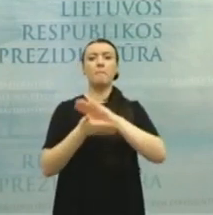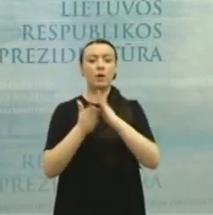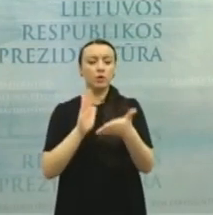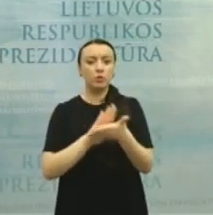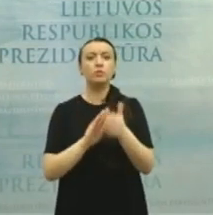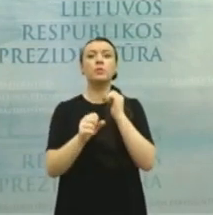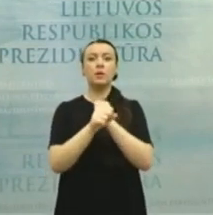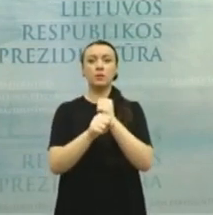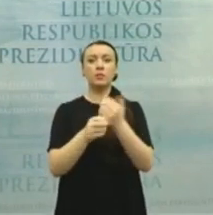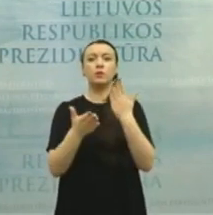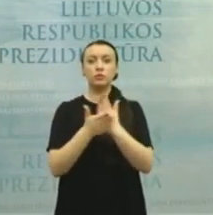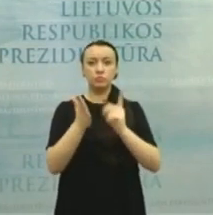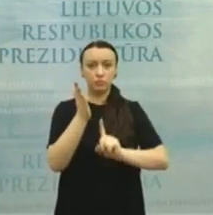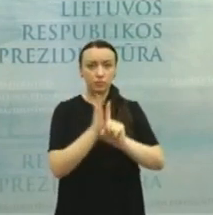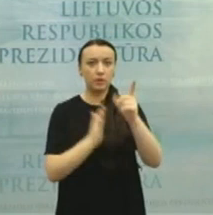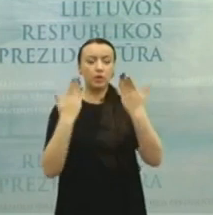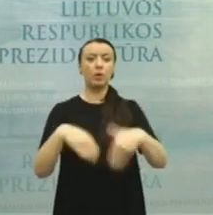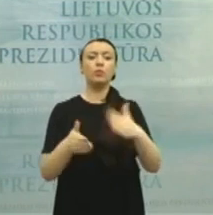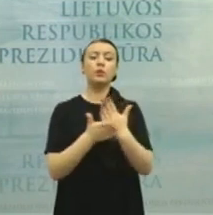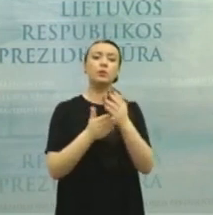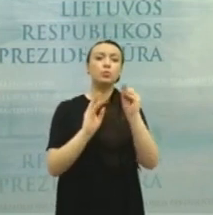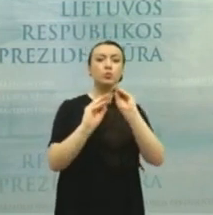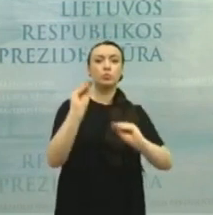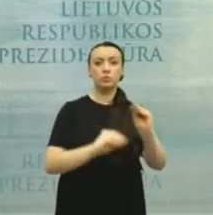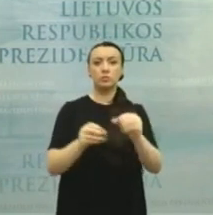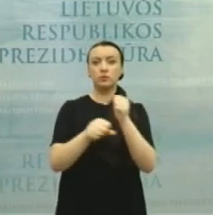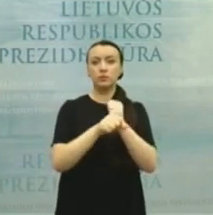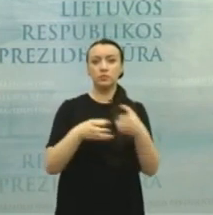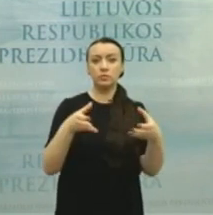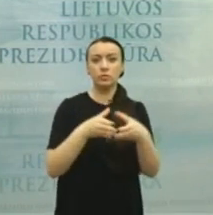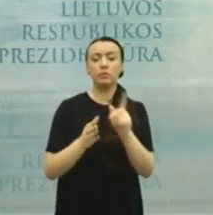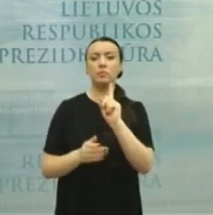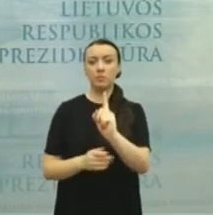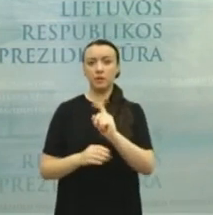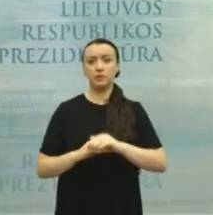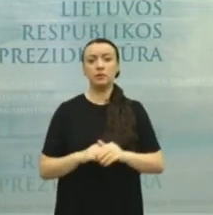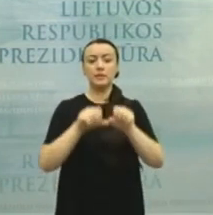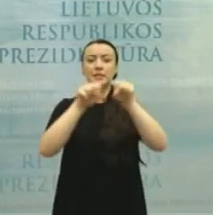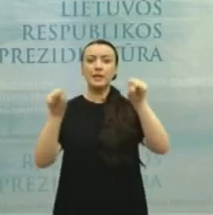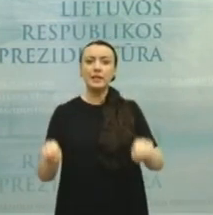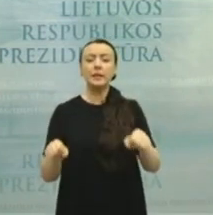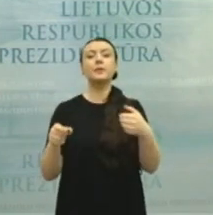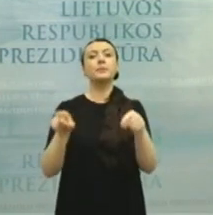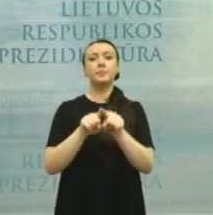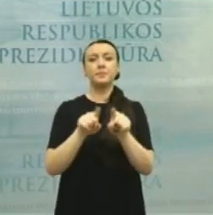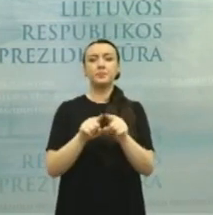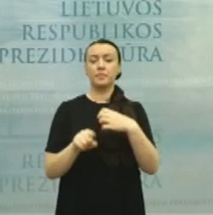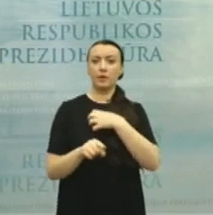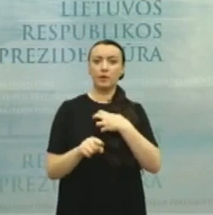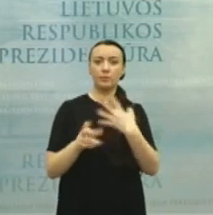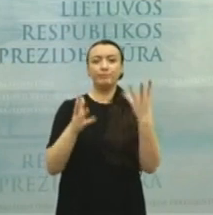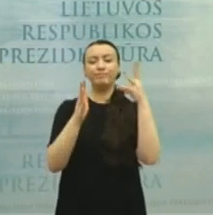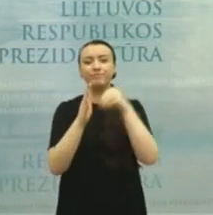Parengiamieji darbai yra pradėti daryti, yra sukurta darbo grupė, tačiau toji strategija lygiai taip pat turėtų